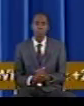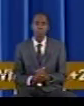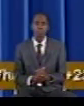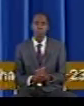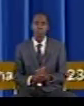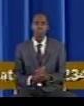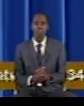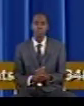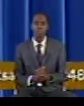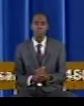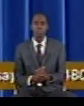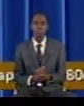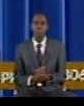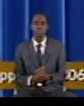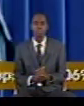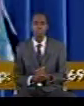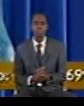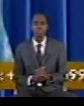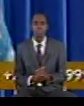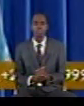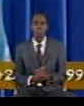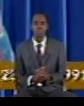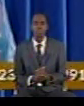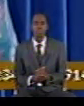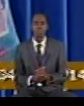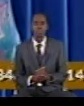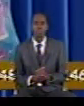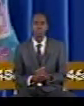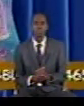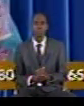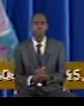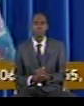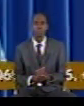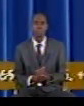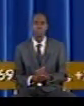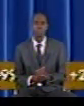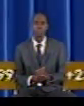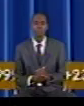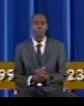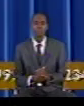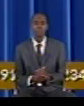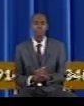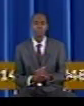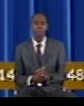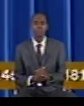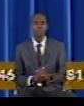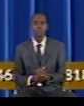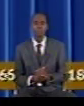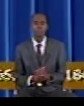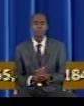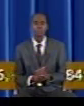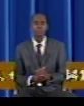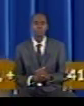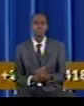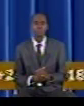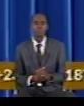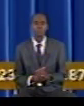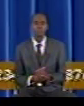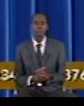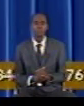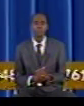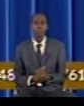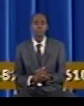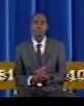Kwana kimbaya zeke shakara shida yenzu na fama de chuta ajikina ba ili magani